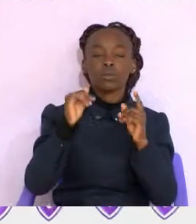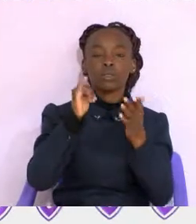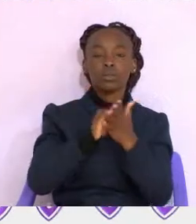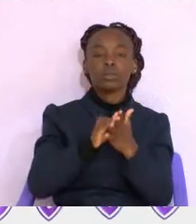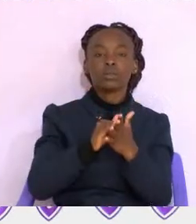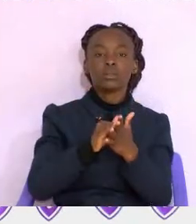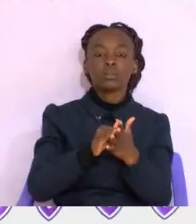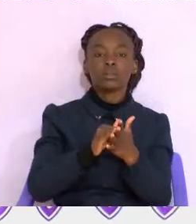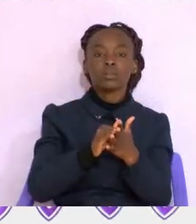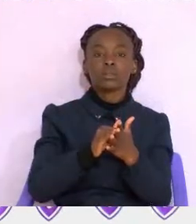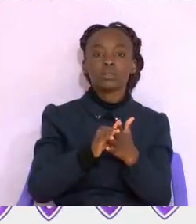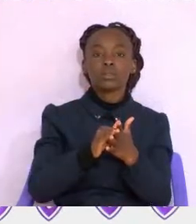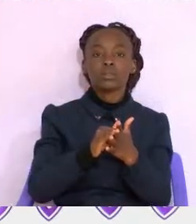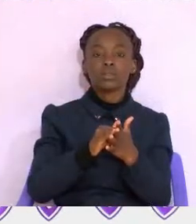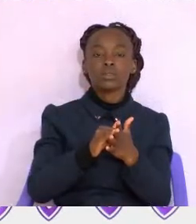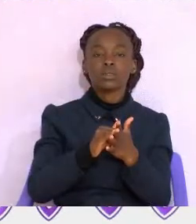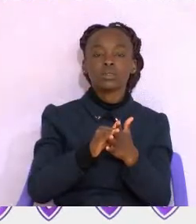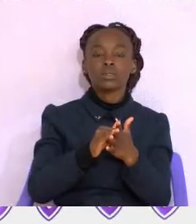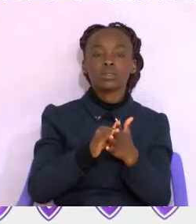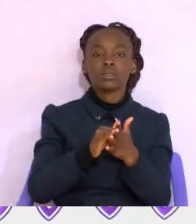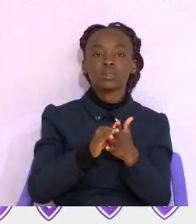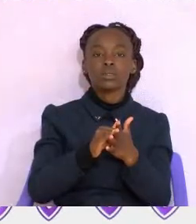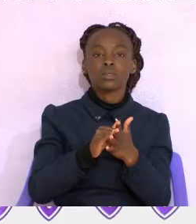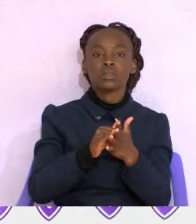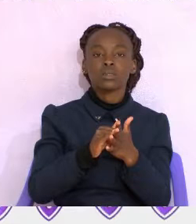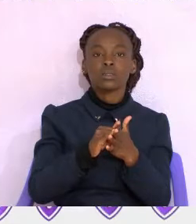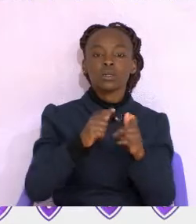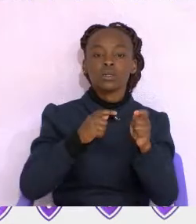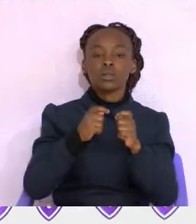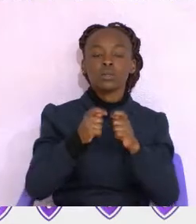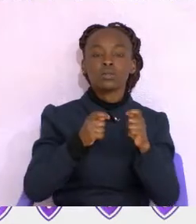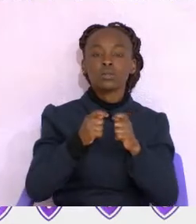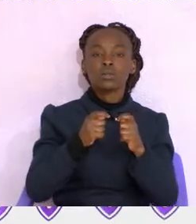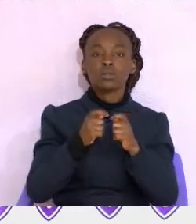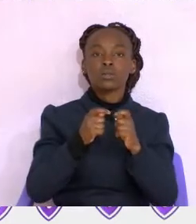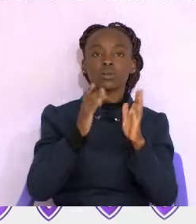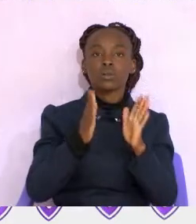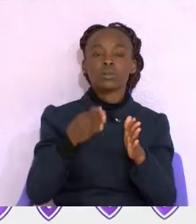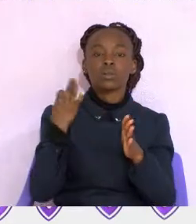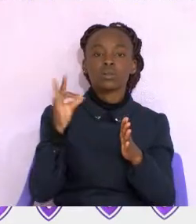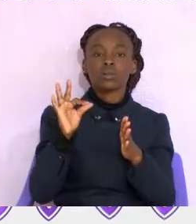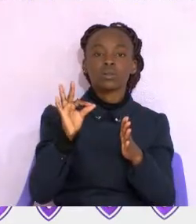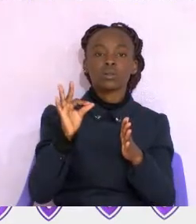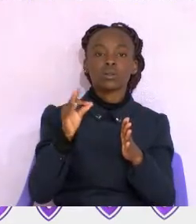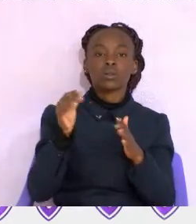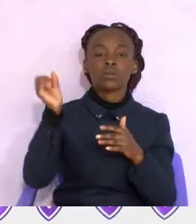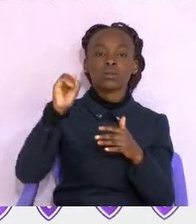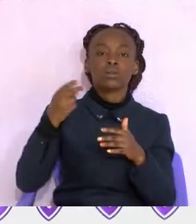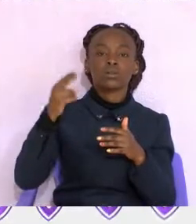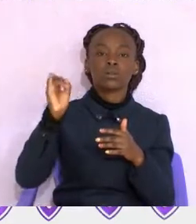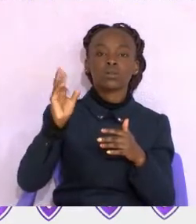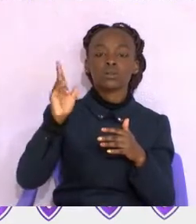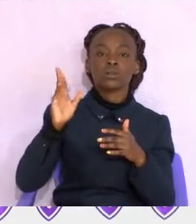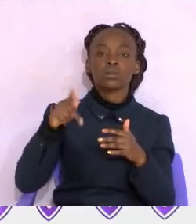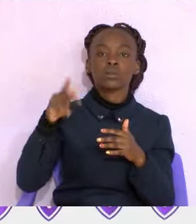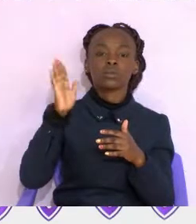ile wa hiyo meli hakumsikiza yeye, aliendelea kusikia mkubwa wake. Na mara nyingi wapendwa, kuna